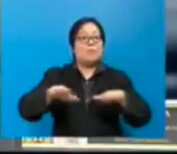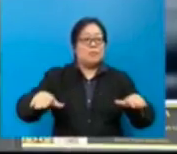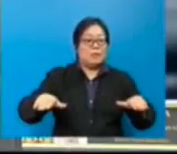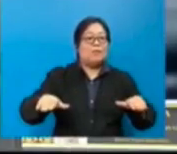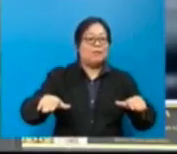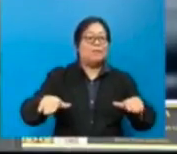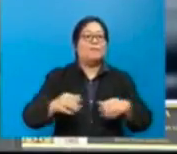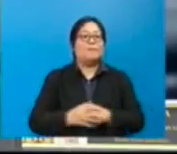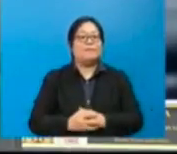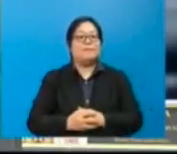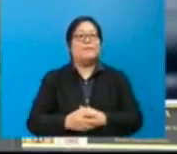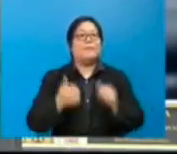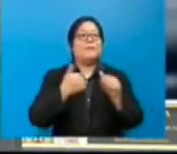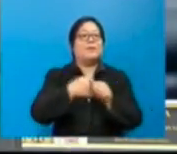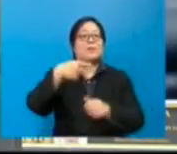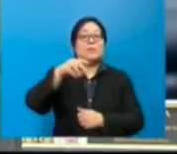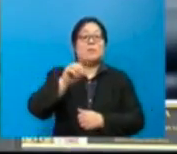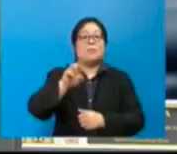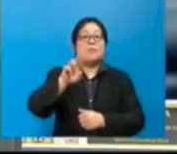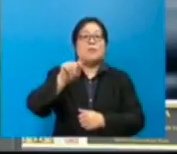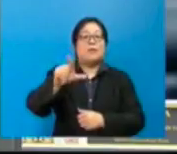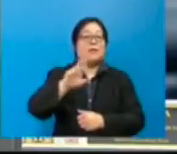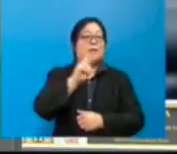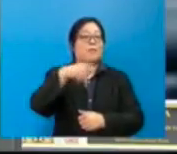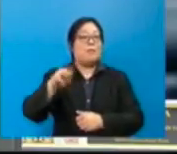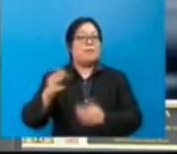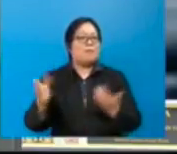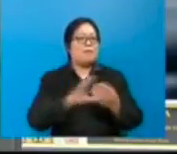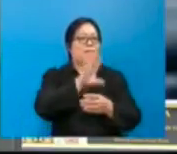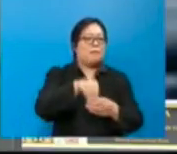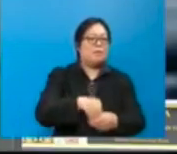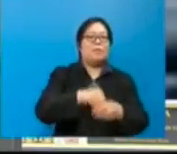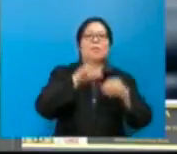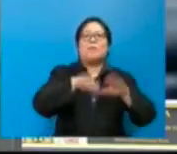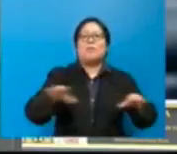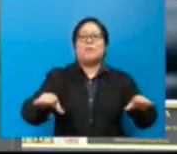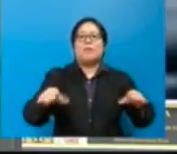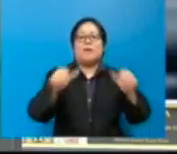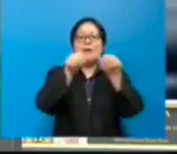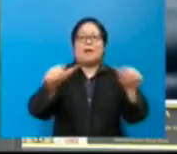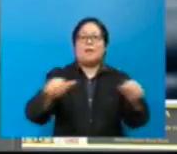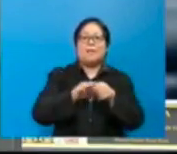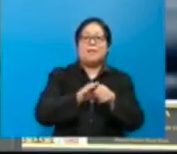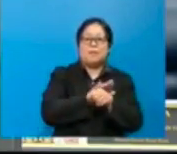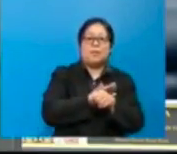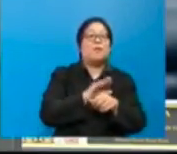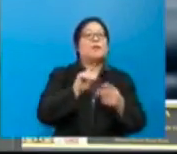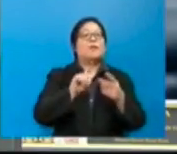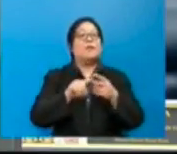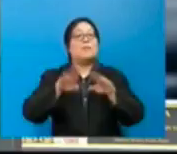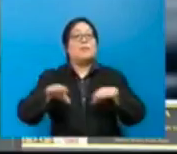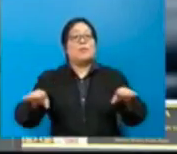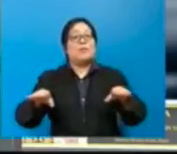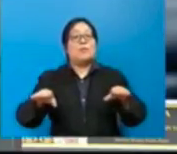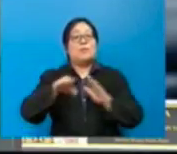telah dinyatakan dalam portal KPM, dan ini termasuklah murid di sekolah asrama sepenuhnya dan murid di